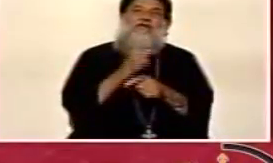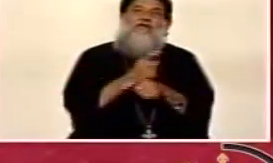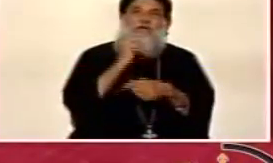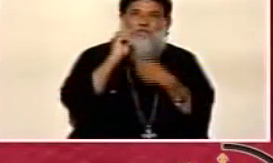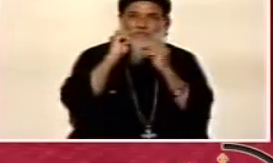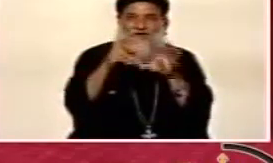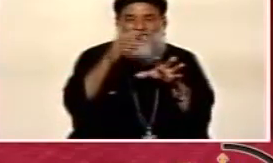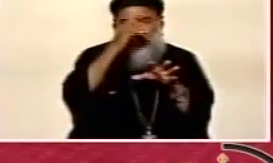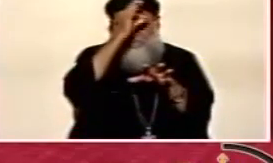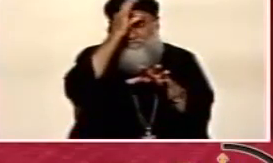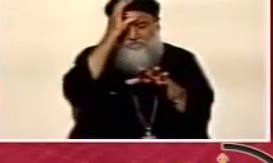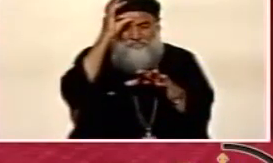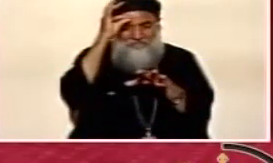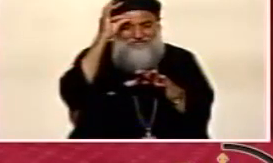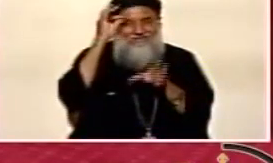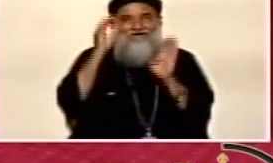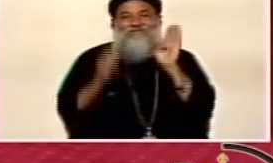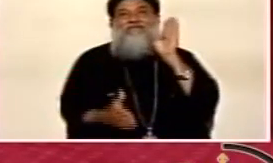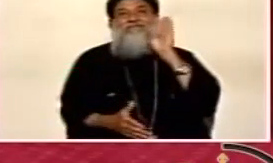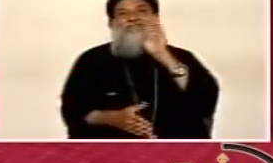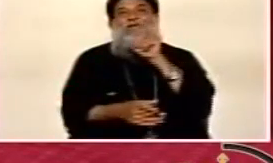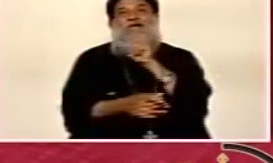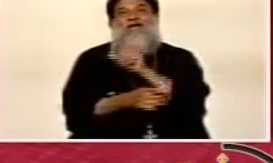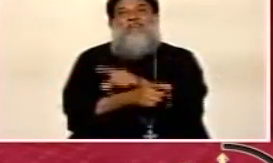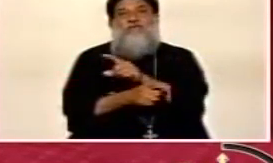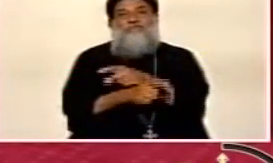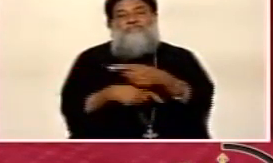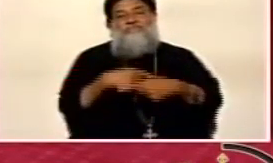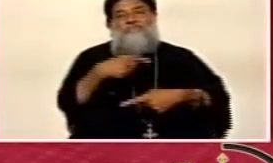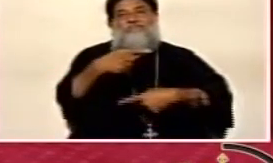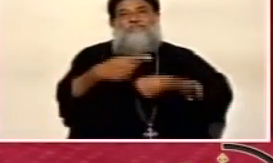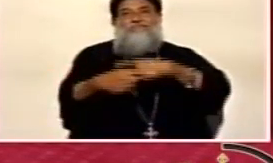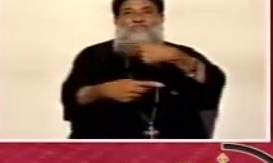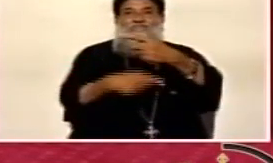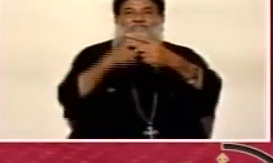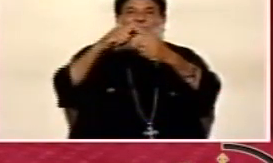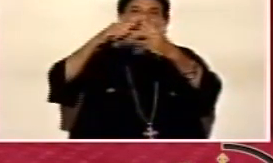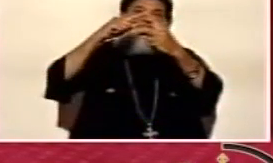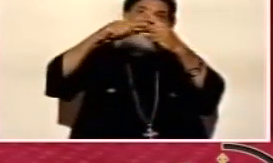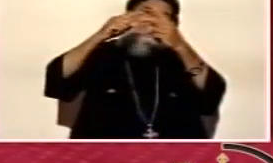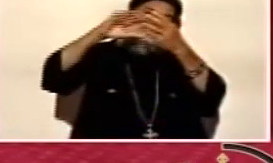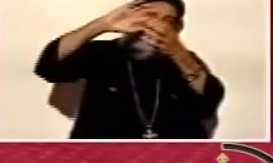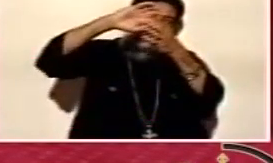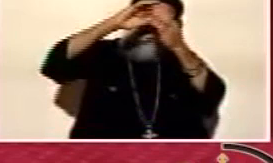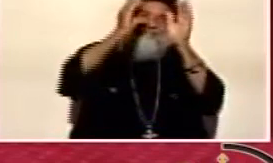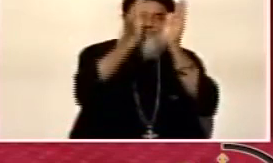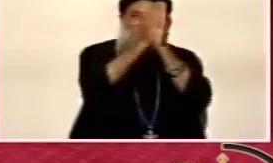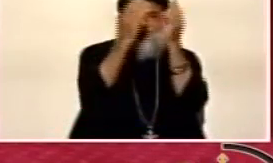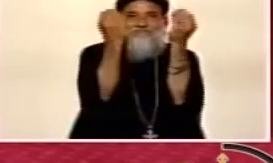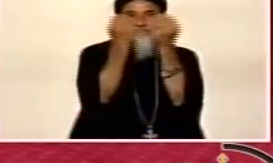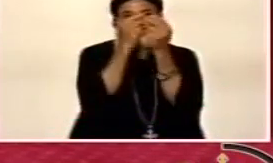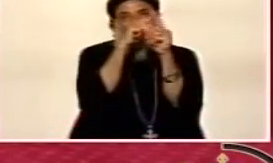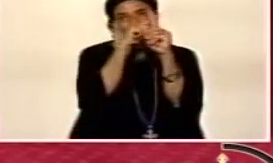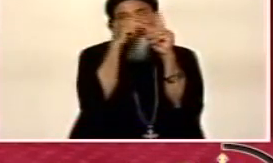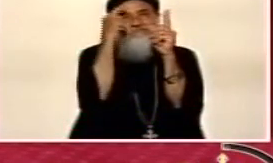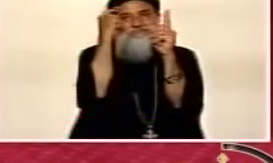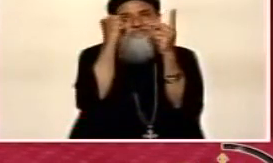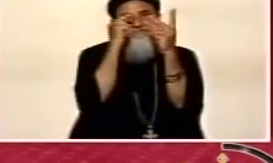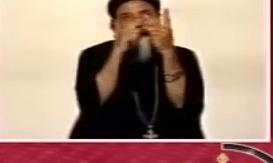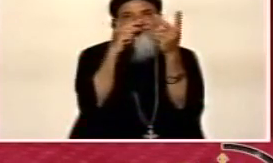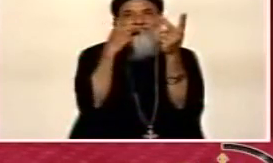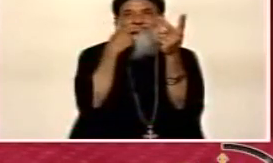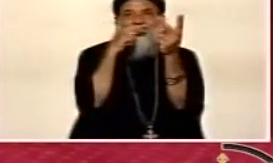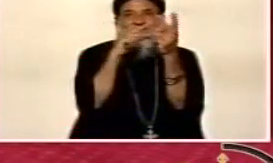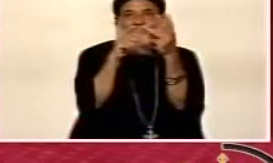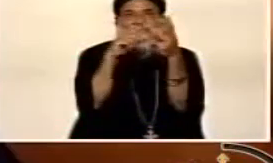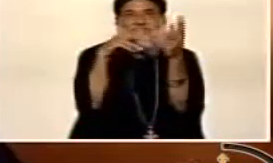بيقدم الأمثلة في التعاليم اللي جت في البولس والكاثوليكون. يعني حين